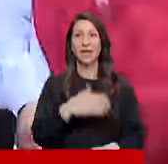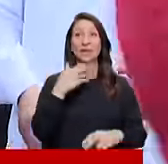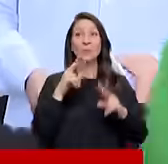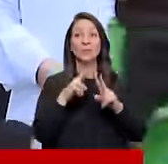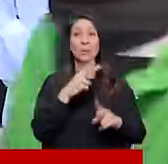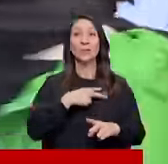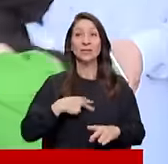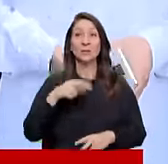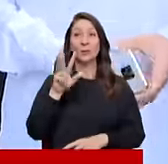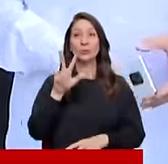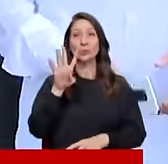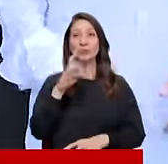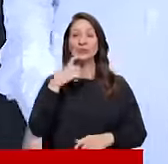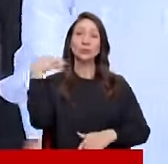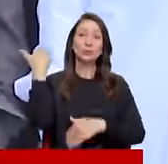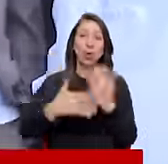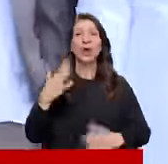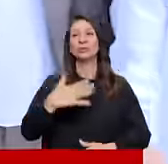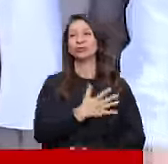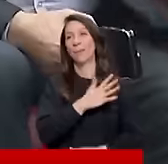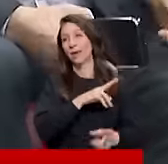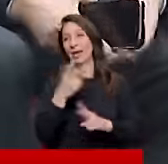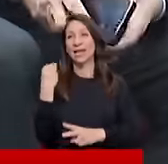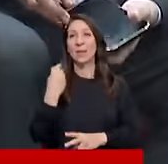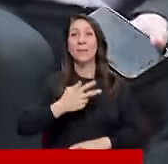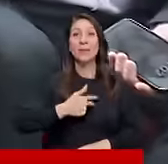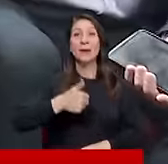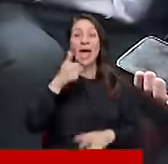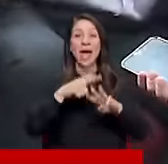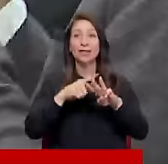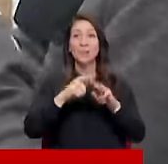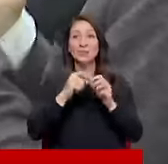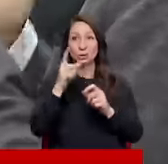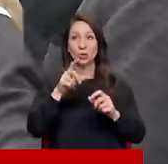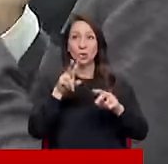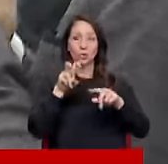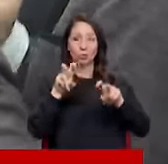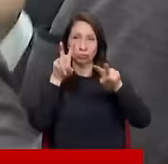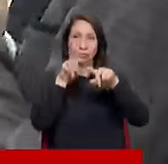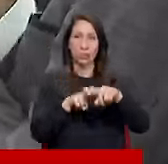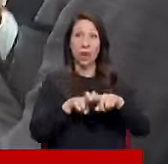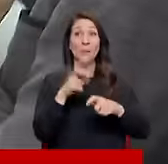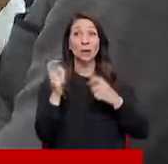Etimesgut Belediyesi 34 yıl sonra CHP'ye geçti. Yeni Belediye Başkanı Erdal Beşikçioğlu koltuğuna oturdu. Ama görevi selefinden